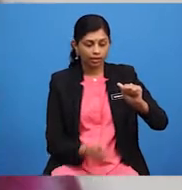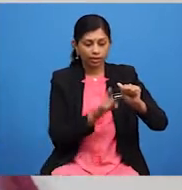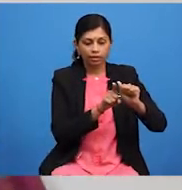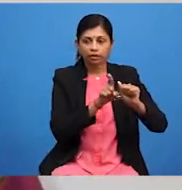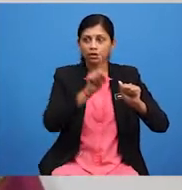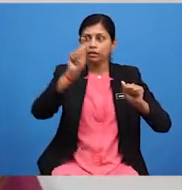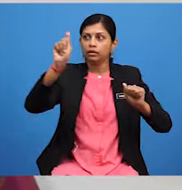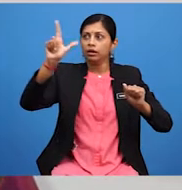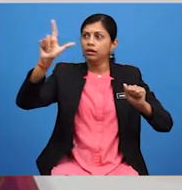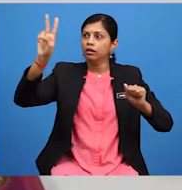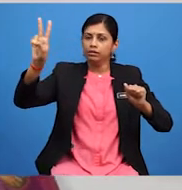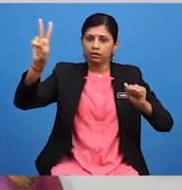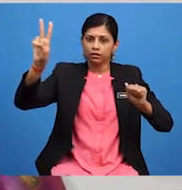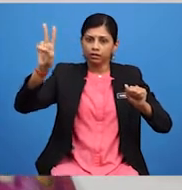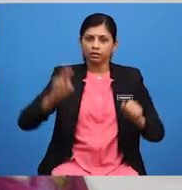2